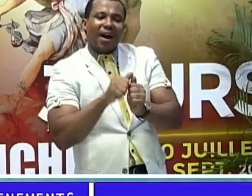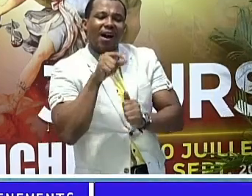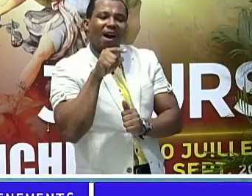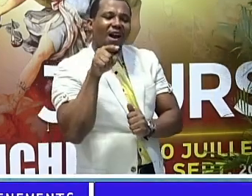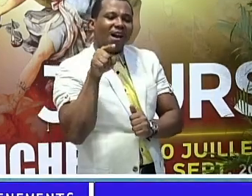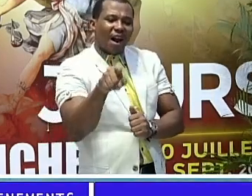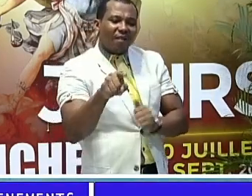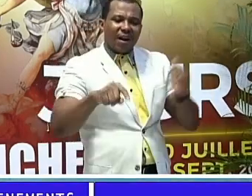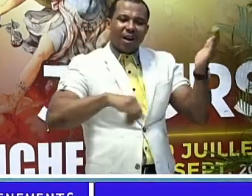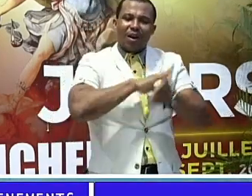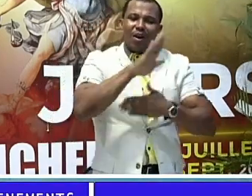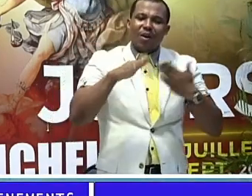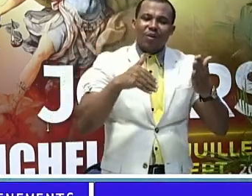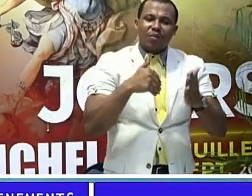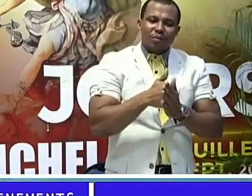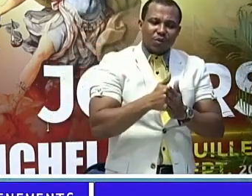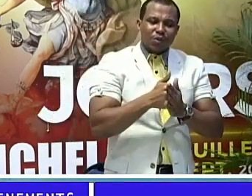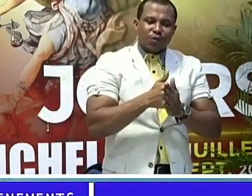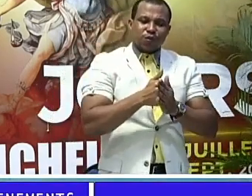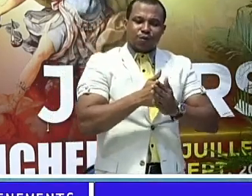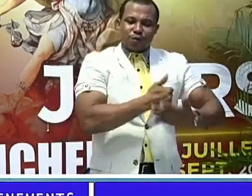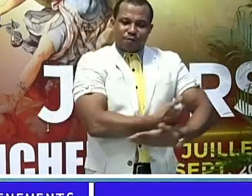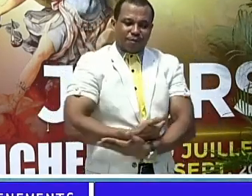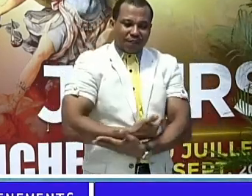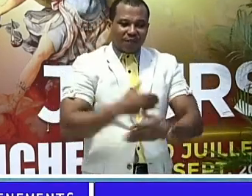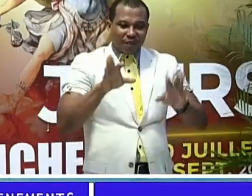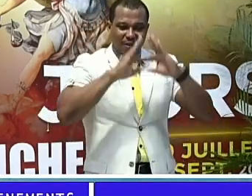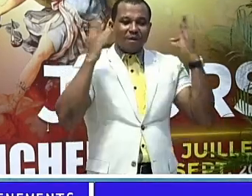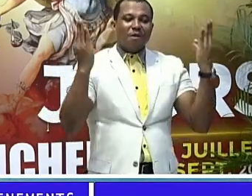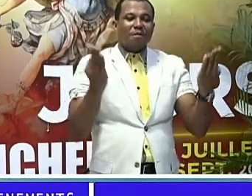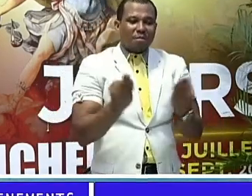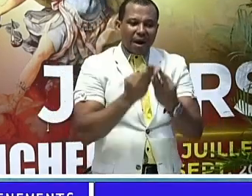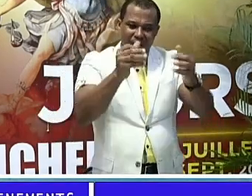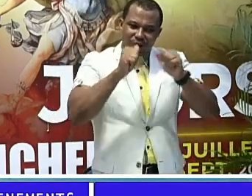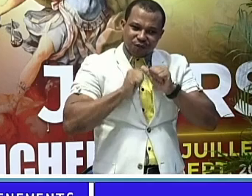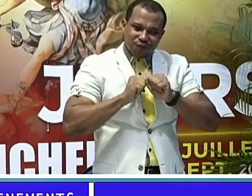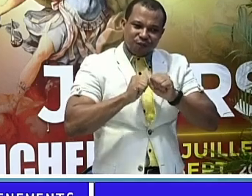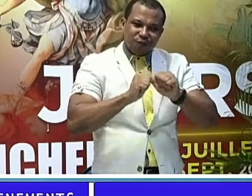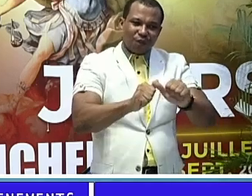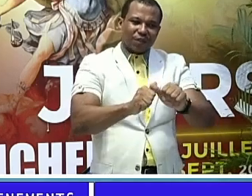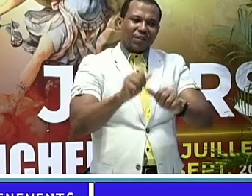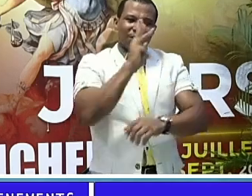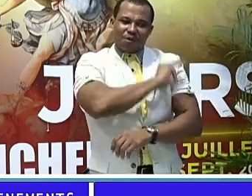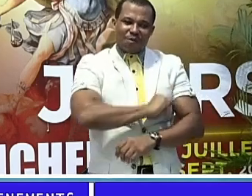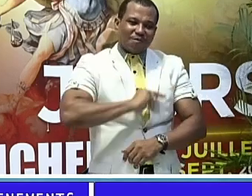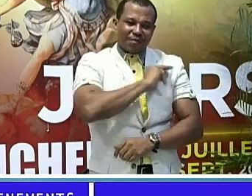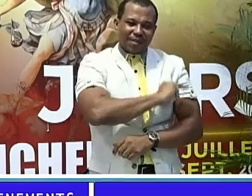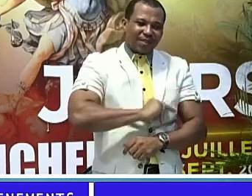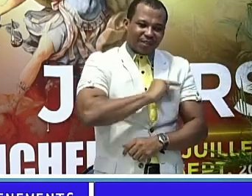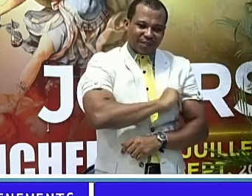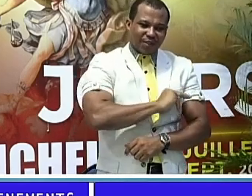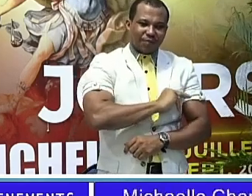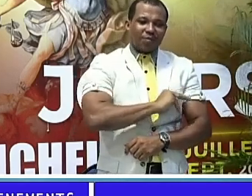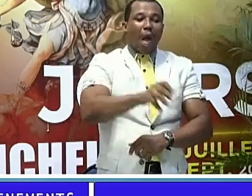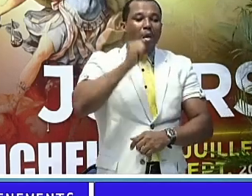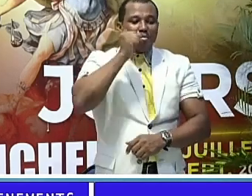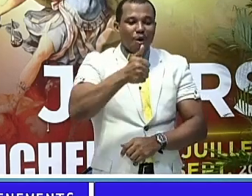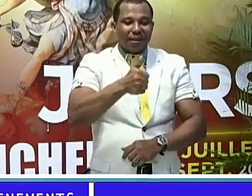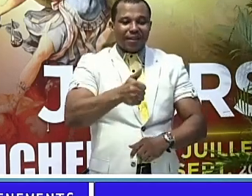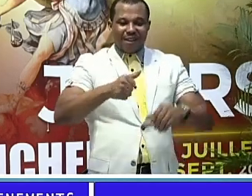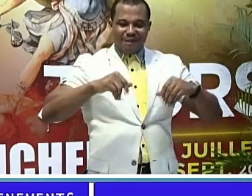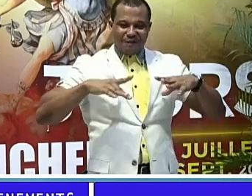en fait Marie vinn bay parents yo force pour que yo continuer tant qu'il y a une mission que yo gagne. Donc demain c'est fête